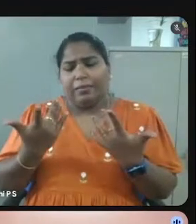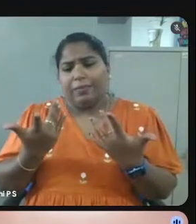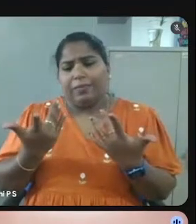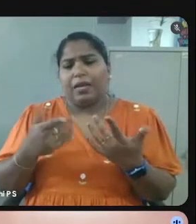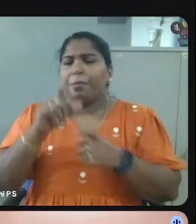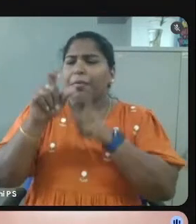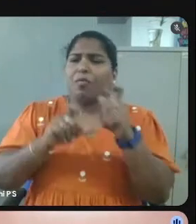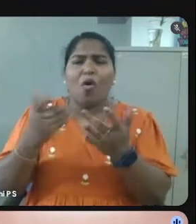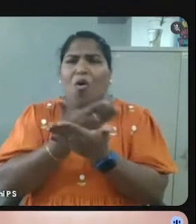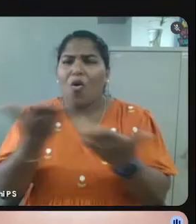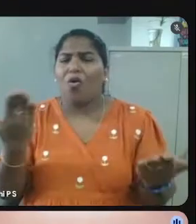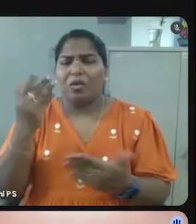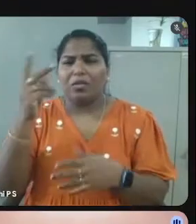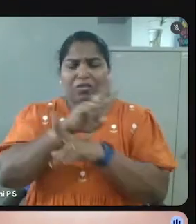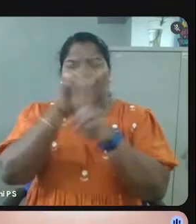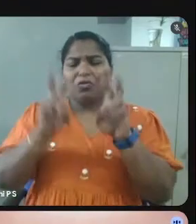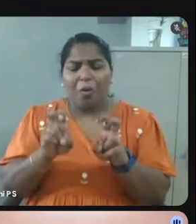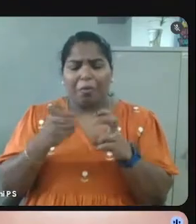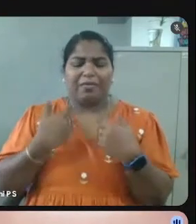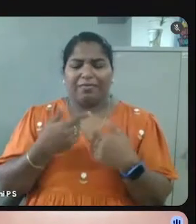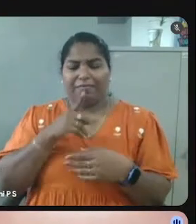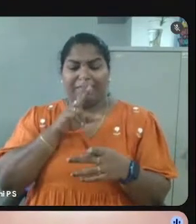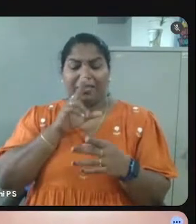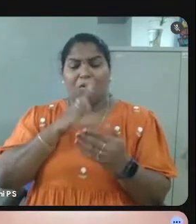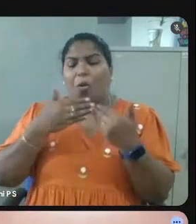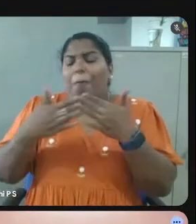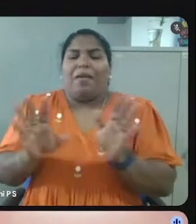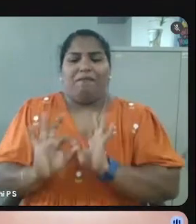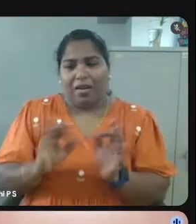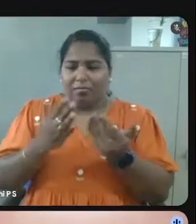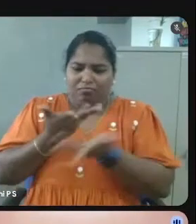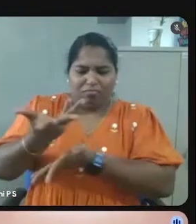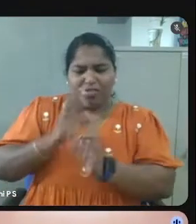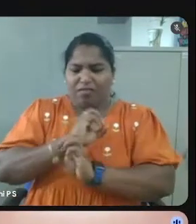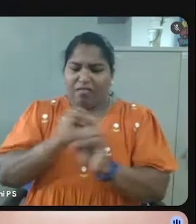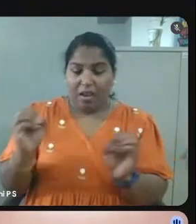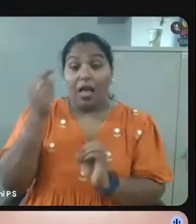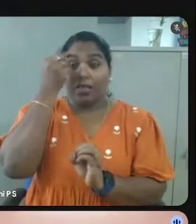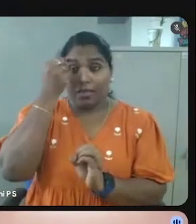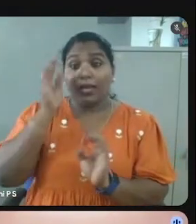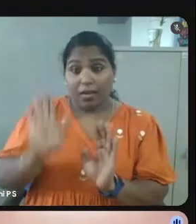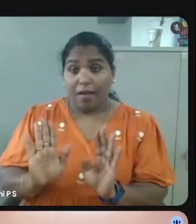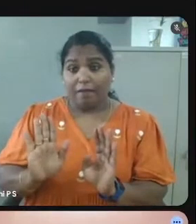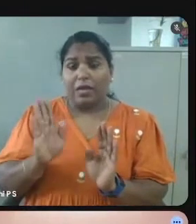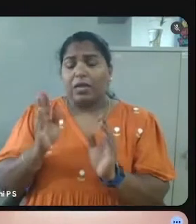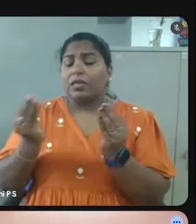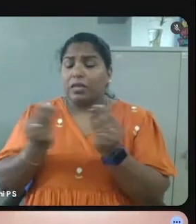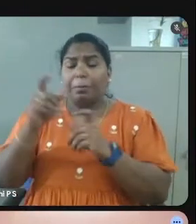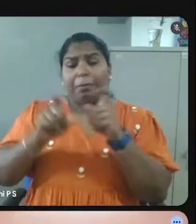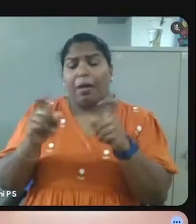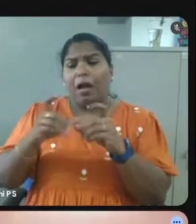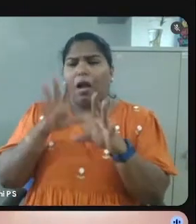എല്ലാവരും ഈ ടോപ്പിക്കെ കുറിച്ച് ഒരു അവോയ്ഡ് ചെയ്ത കാര്യമാണ്. ആർക്കും ഈ കാര്യത്തെ കുറിച്ച് മുന്നോട്ട് പോകാൻ പറ്റില്ല.